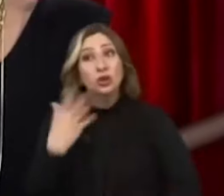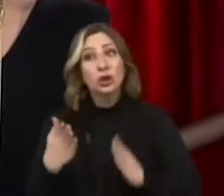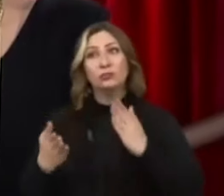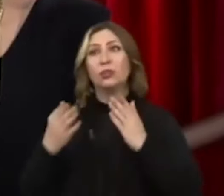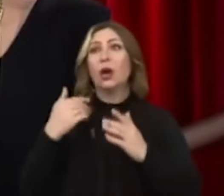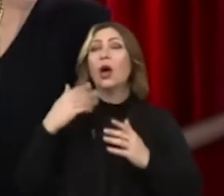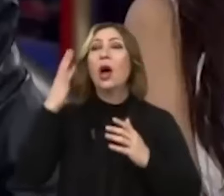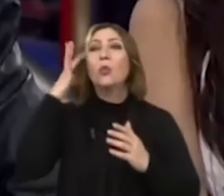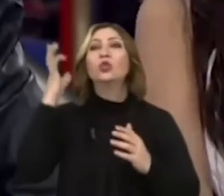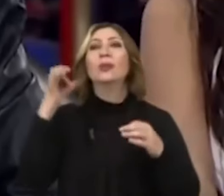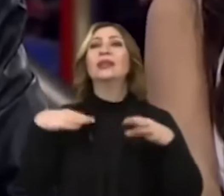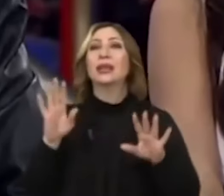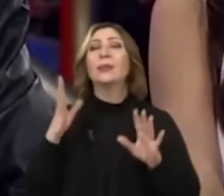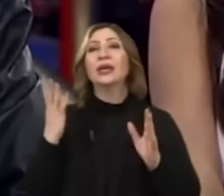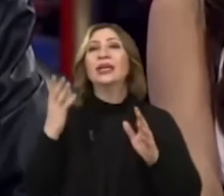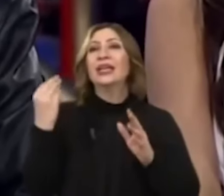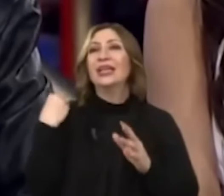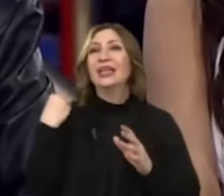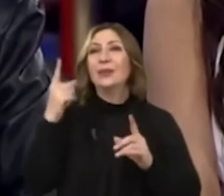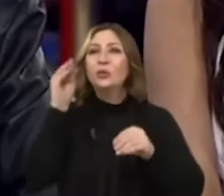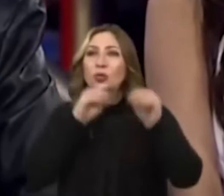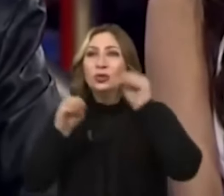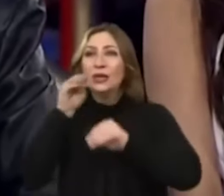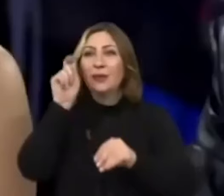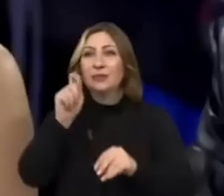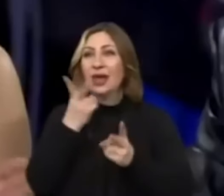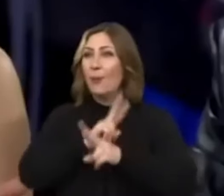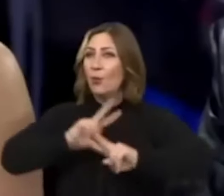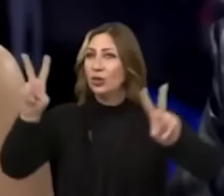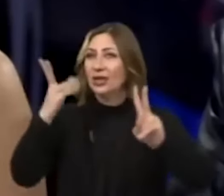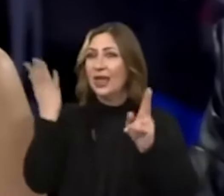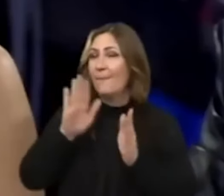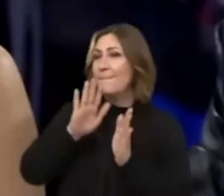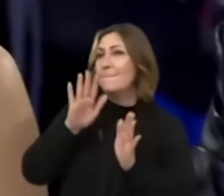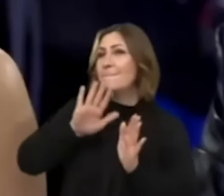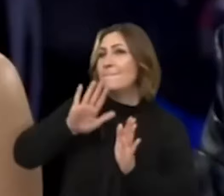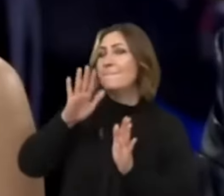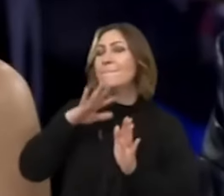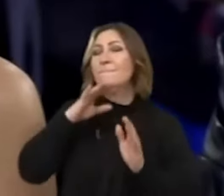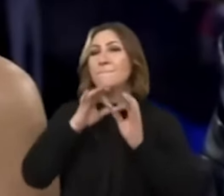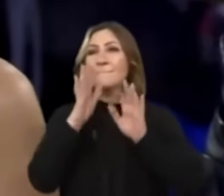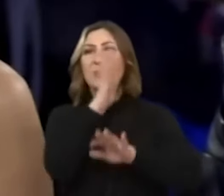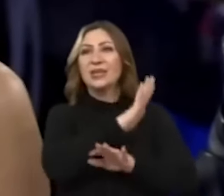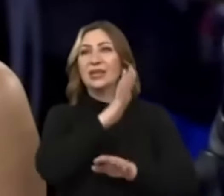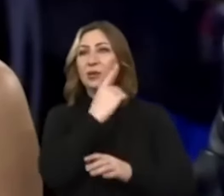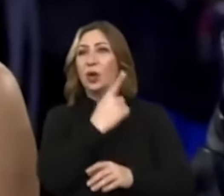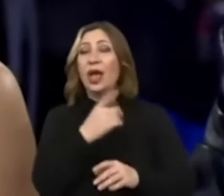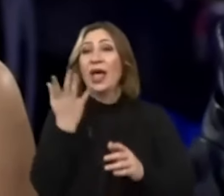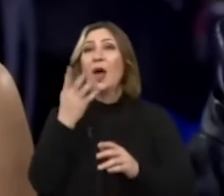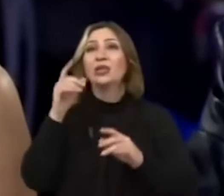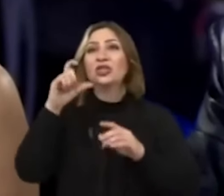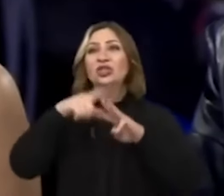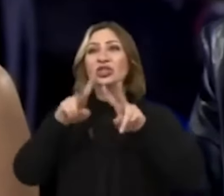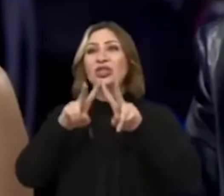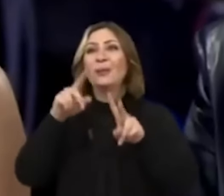müziği konusunda uzman bir insan değilim. Elbette. Remix değil, yeni bir düzenleme yapıldı. Daha modern, daha batıya yönelik. Ki Hey 15'li şarkısı Cem